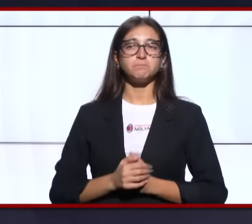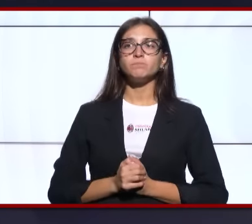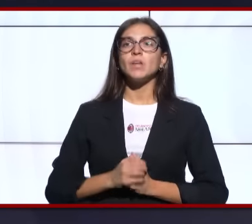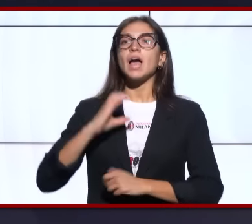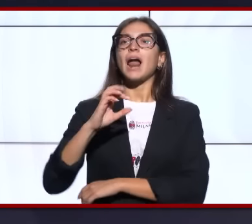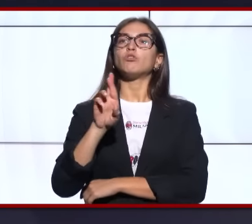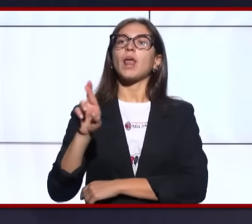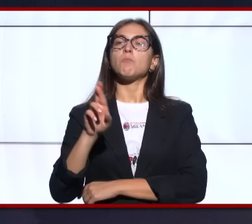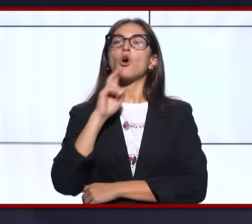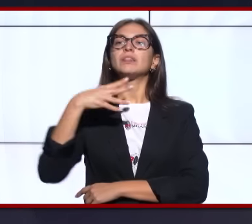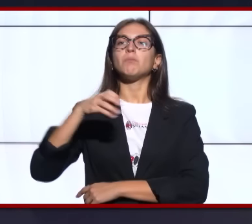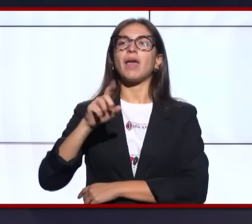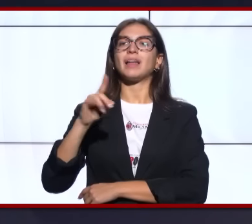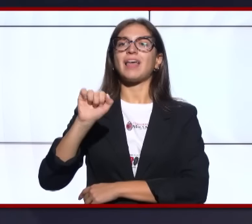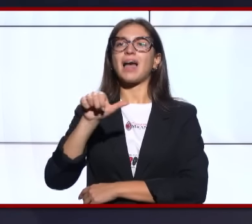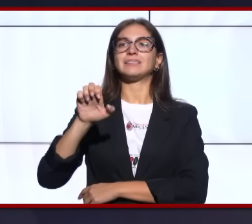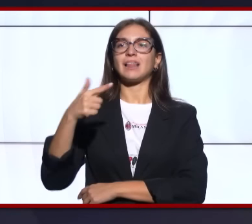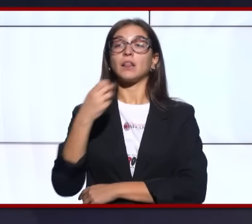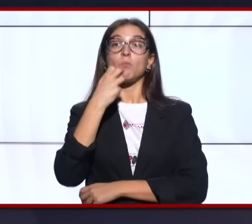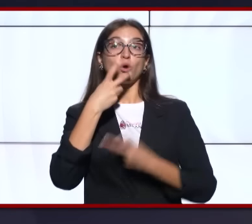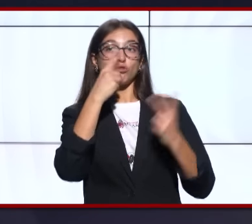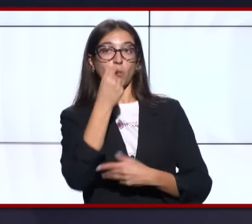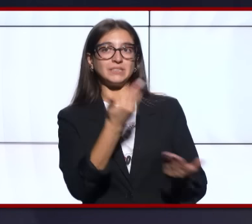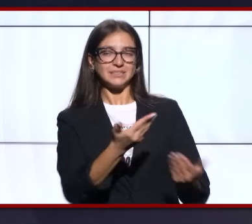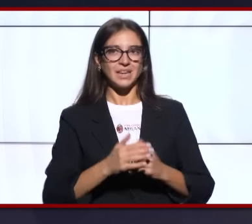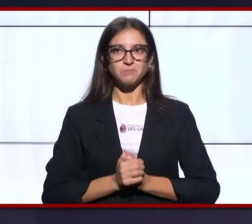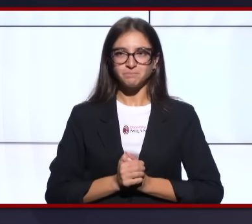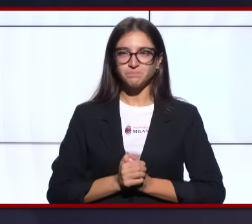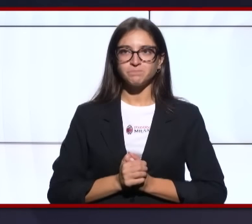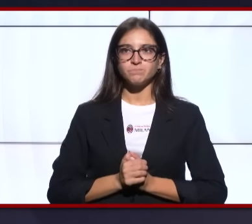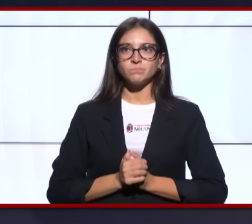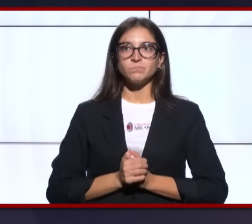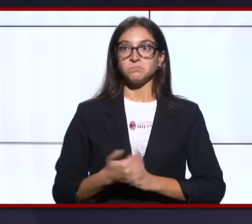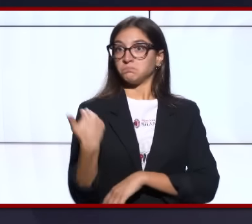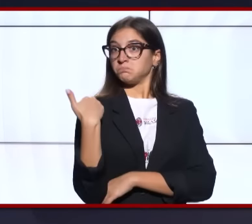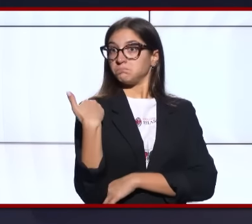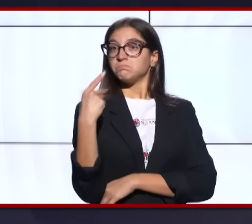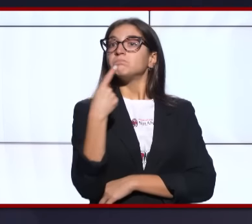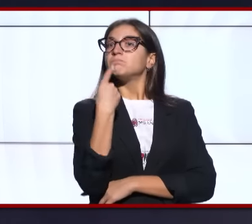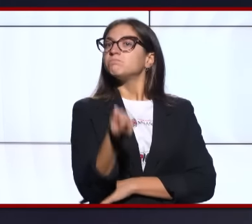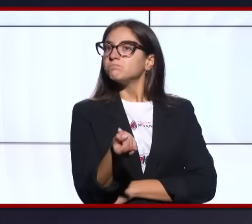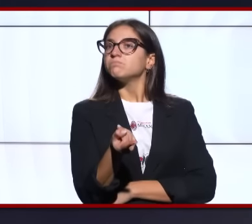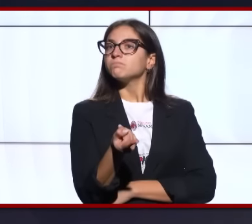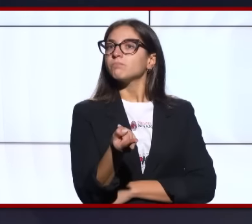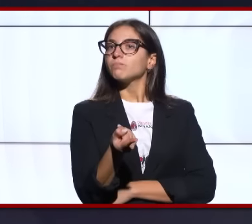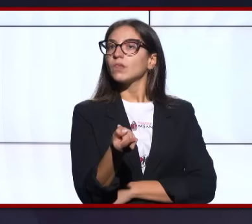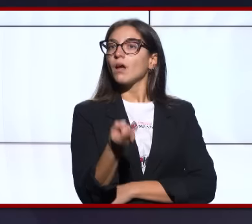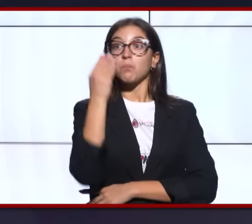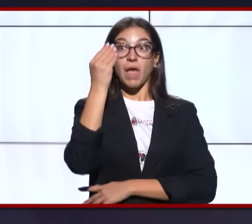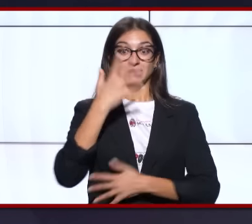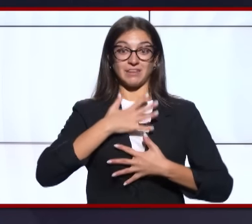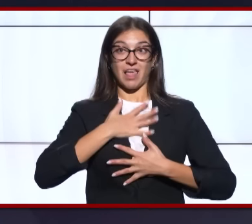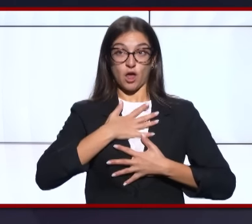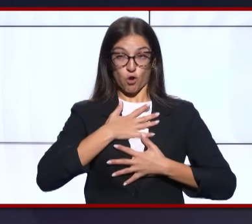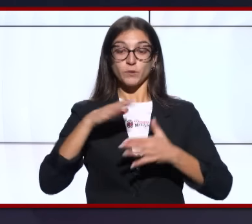Raimondi medias Salo Mister Salve Allora appena detto poco fa per me è un il Napoli